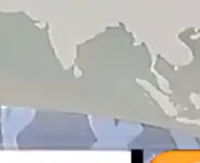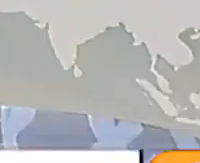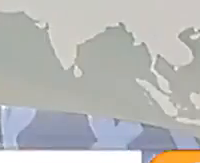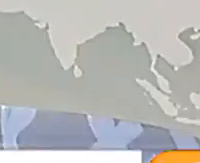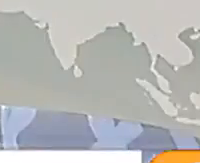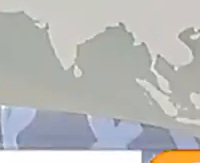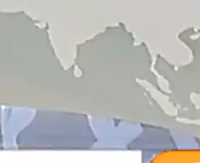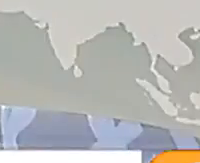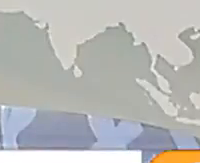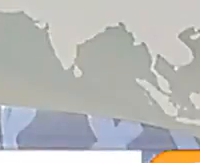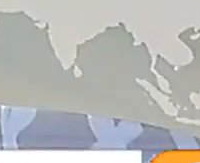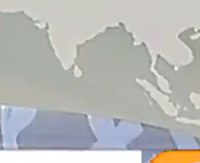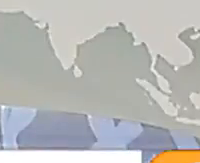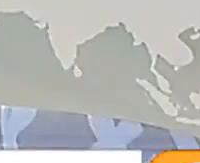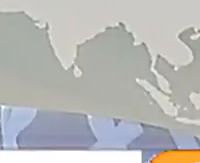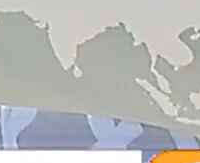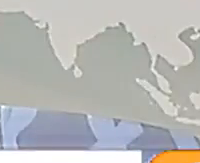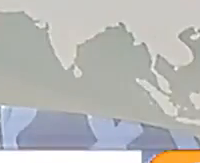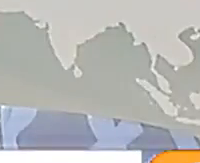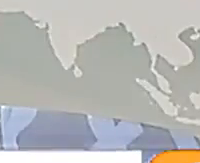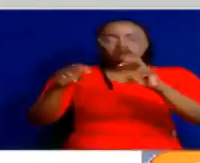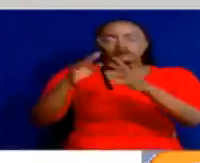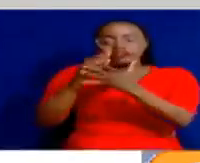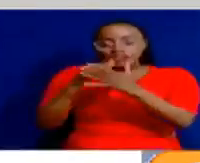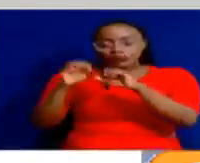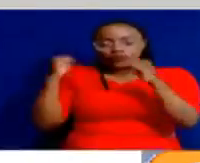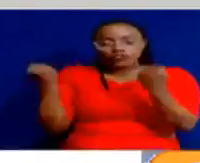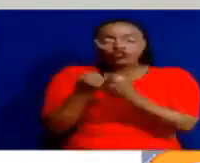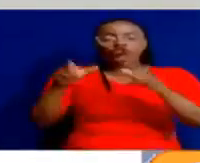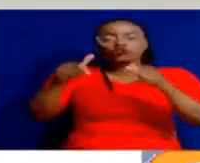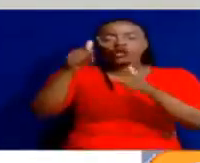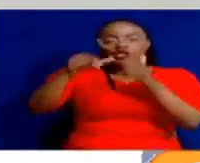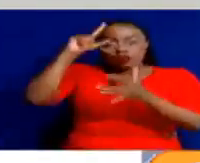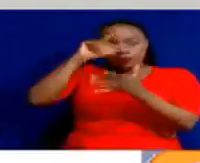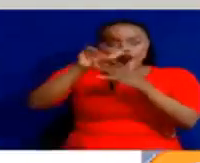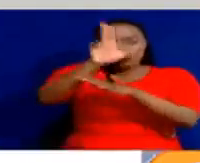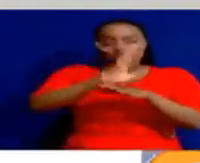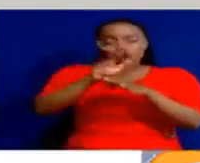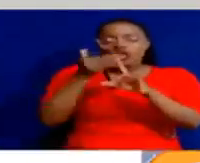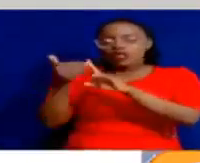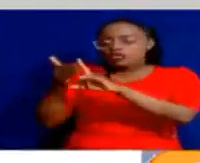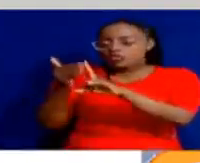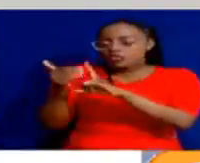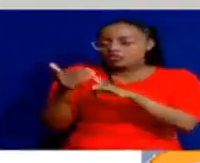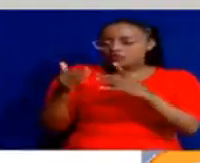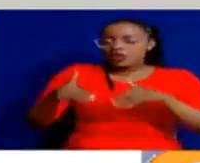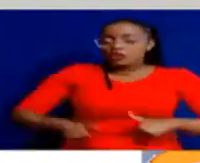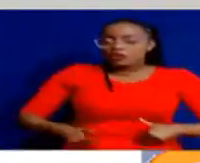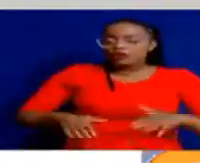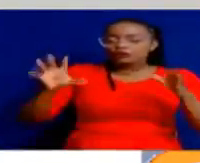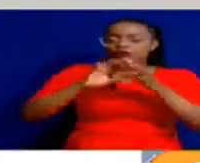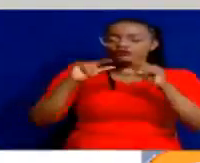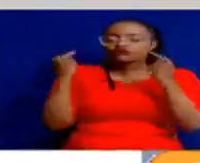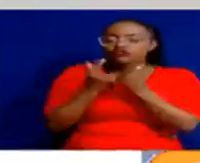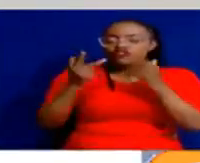Vitengo vya usalama katika eneo la Pwani sasa vinachunguza baadhi ya mitandao ya kijamii inayoaminika kutumiwa kuwashawishi vijana kujiunga na makundi